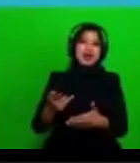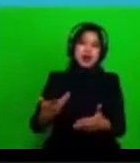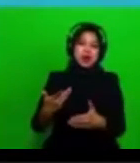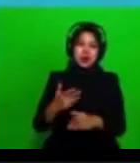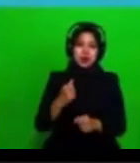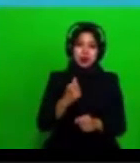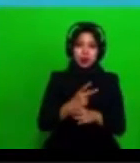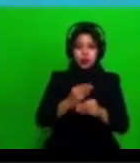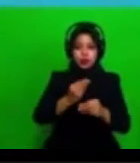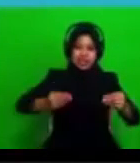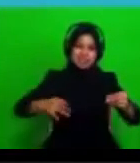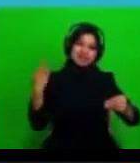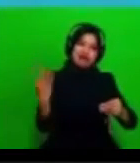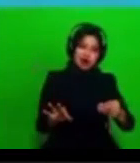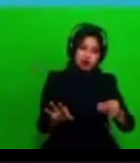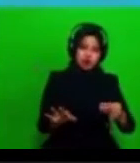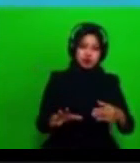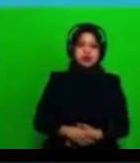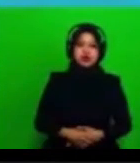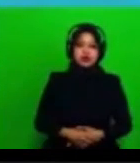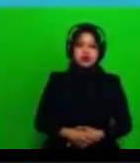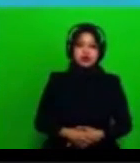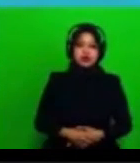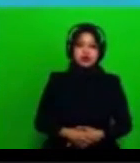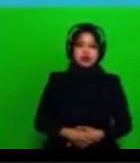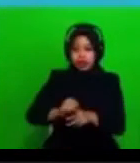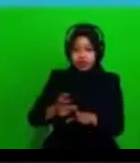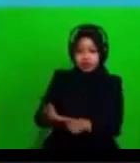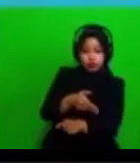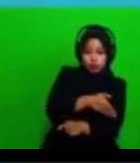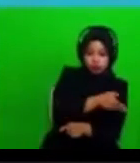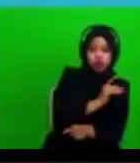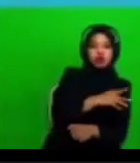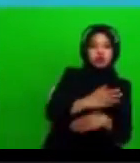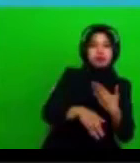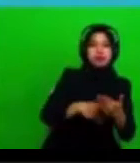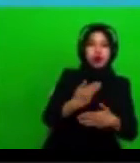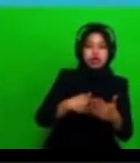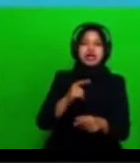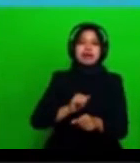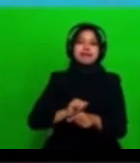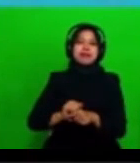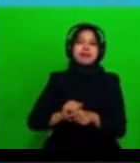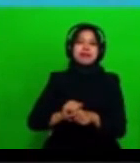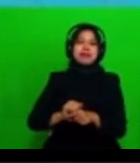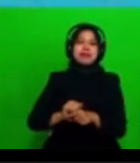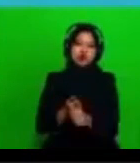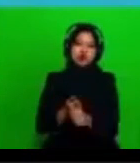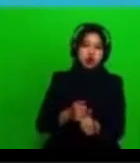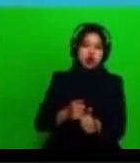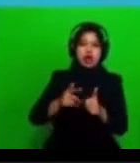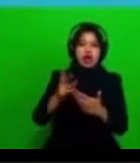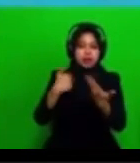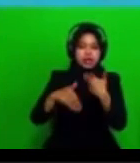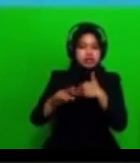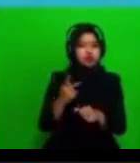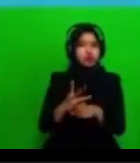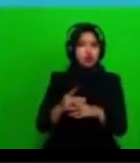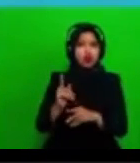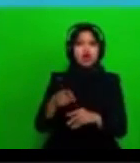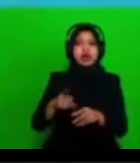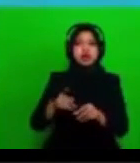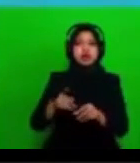jadilah guru generasi baru. Jadi selama proses pelatihan, pertumbuhan guru akan didukung oleh platform guru. Nah, ini platform